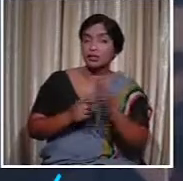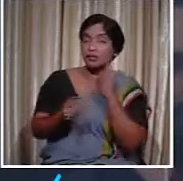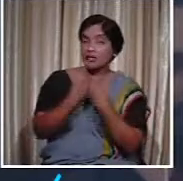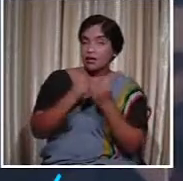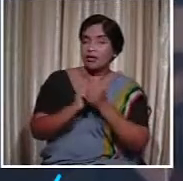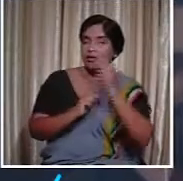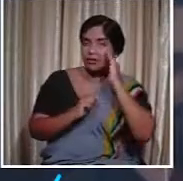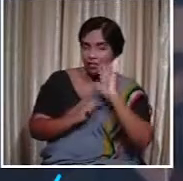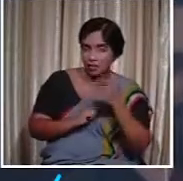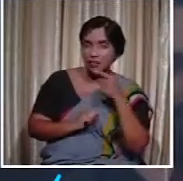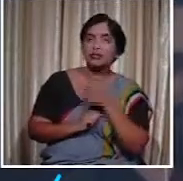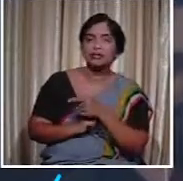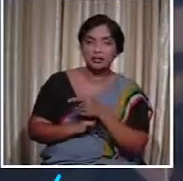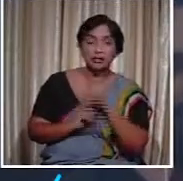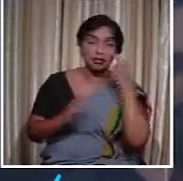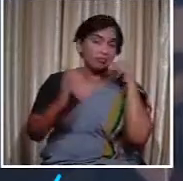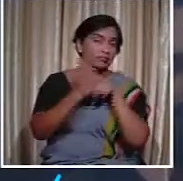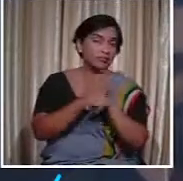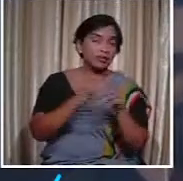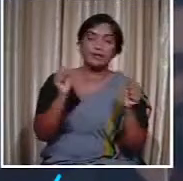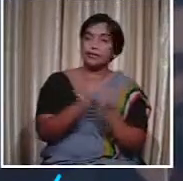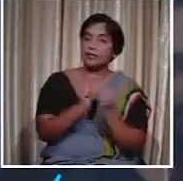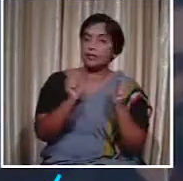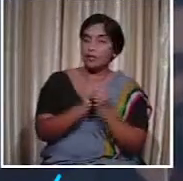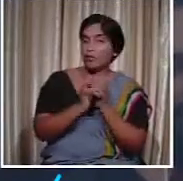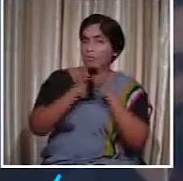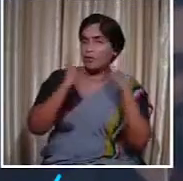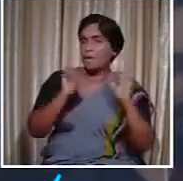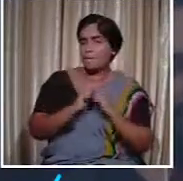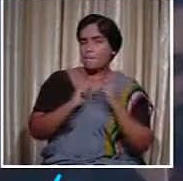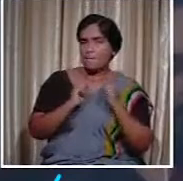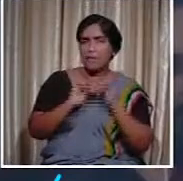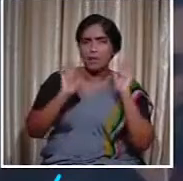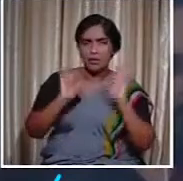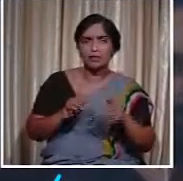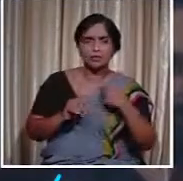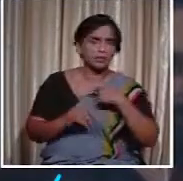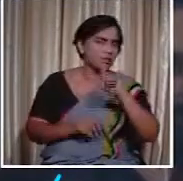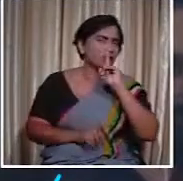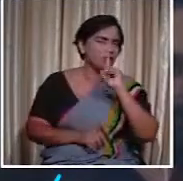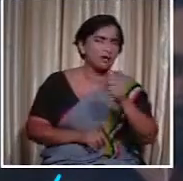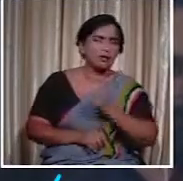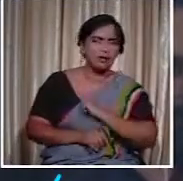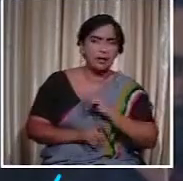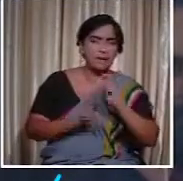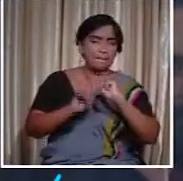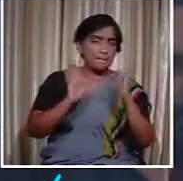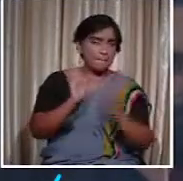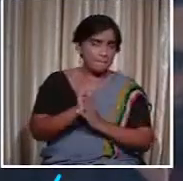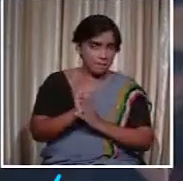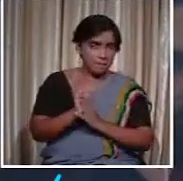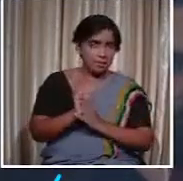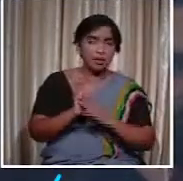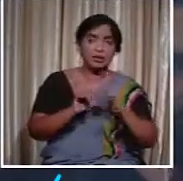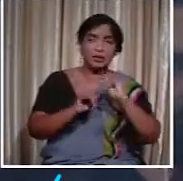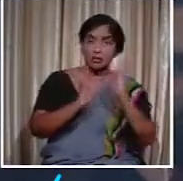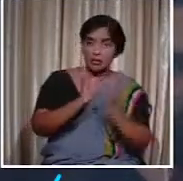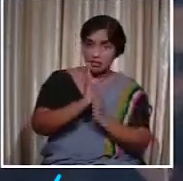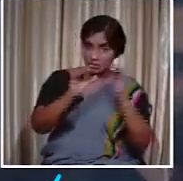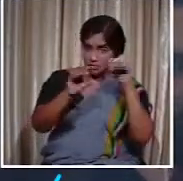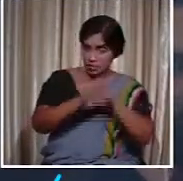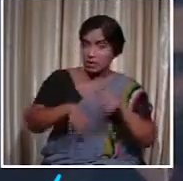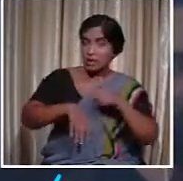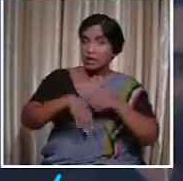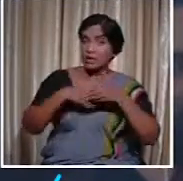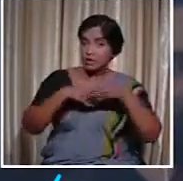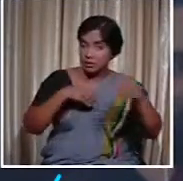වල ස්වභාවය පිළිබඳව විනිවිදභාවය පිළිබඳව ලොකු අවුලක් තියෙනවා කියලා. ඒ නිසා අපි අහන්න කැමති අගමැතිතුමා අගමැති ධූරය දරන සමයේ